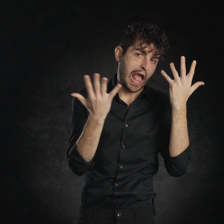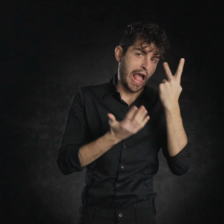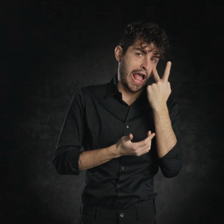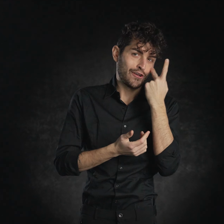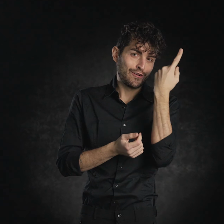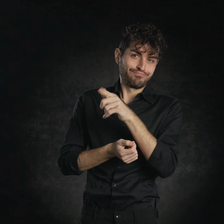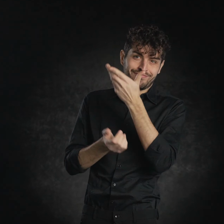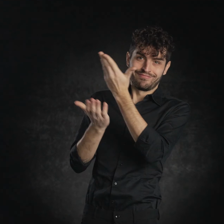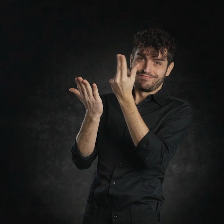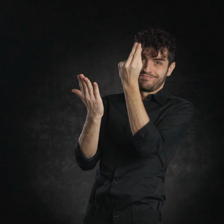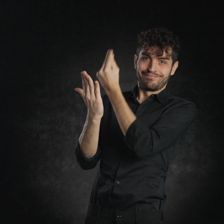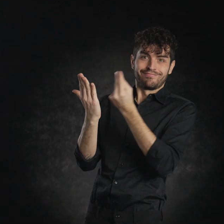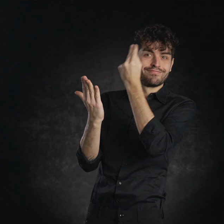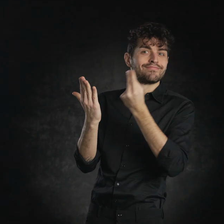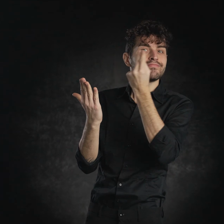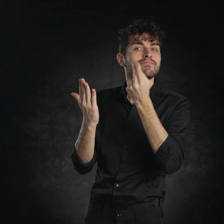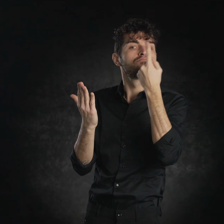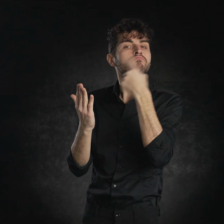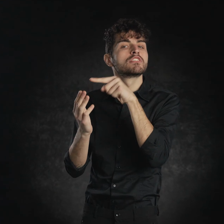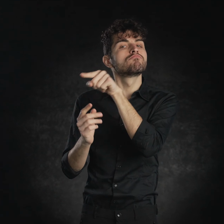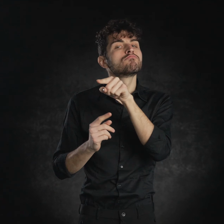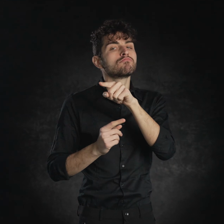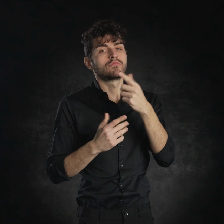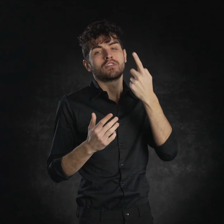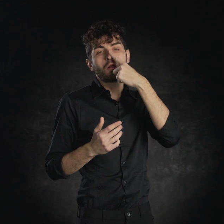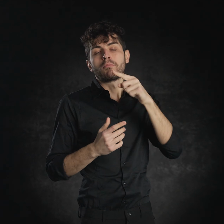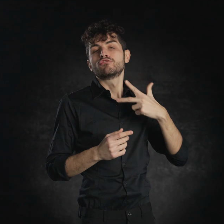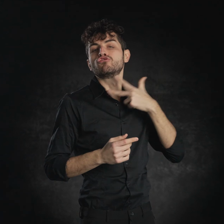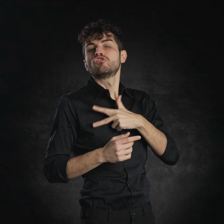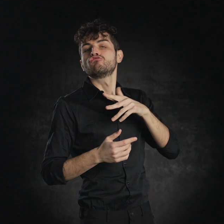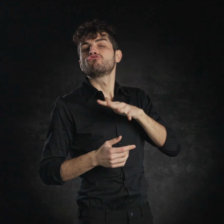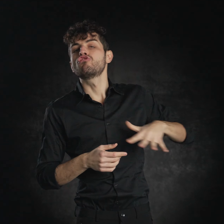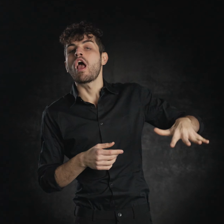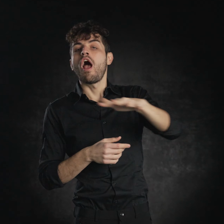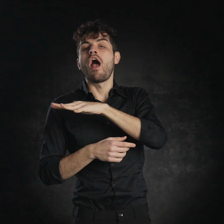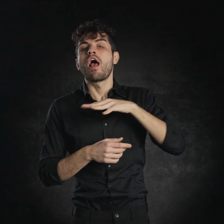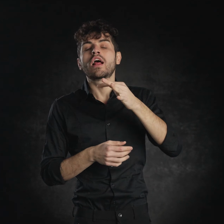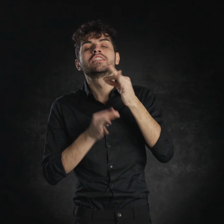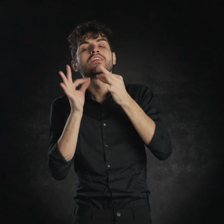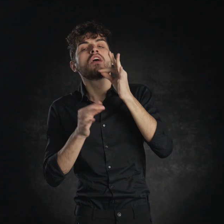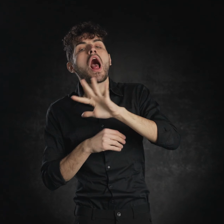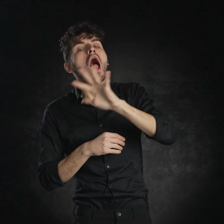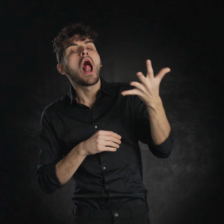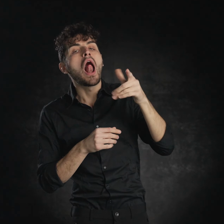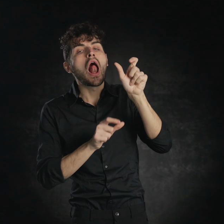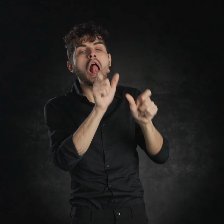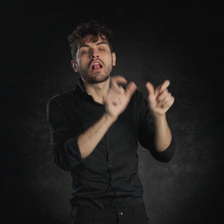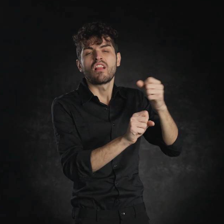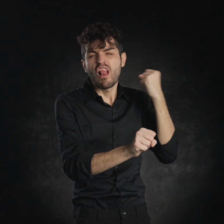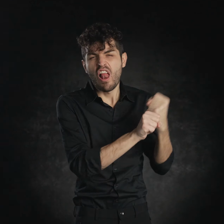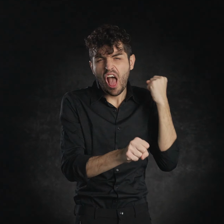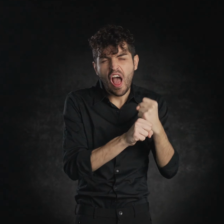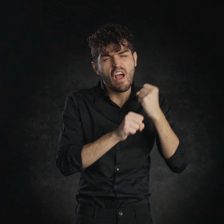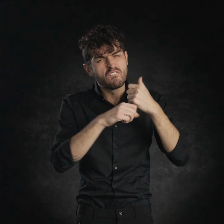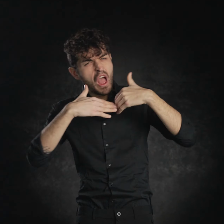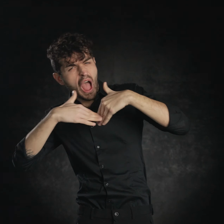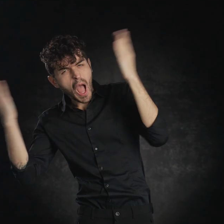perché ovviamente e rappresenta il suo status sociale Mentre gli altri devono